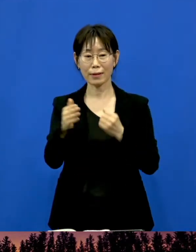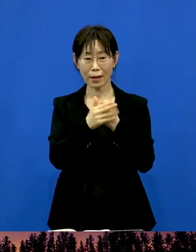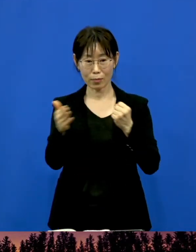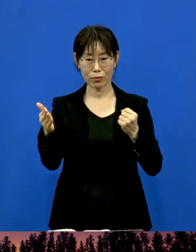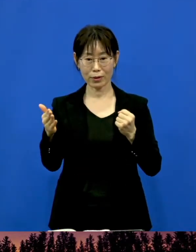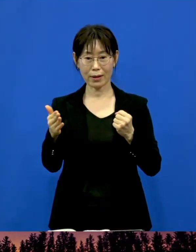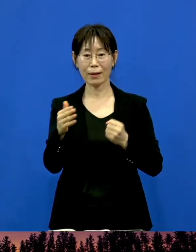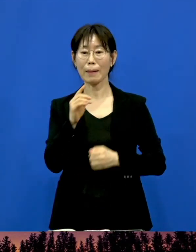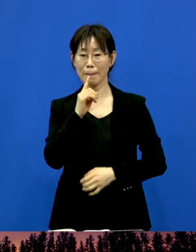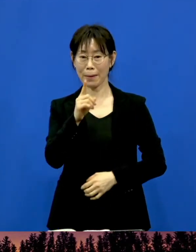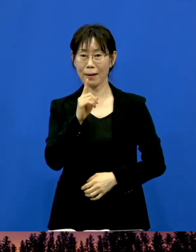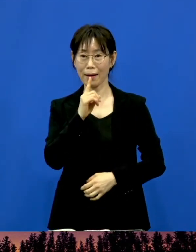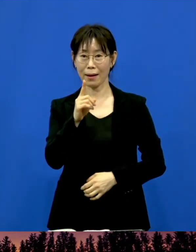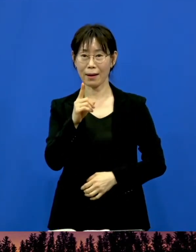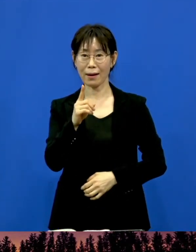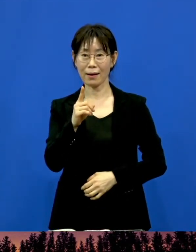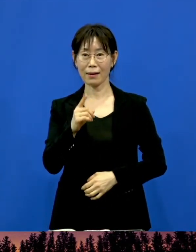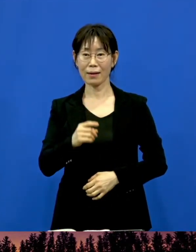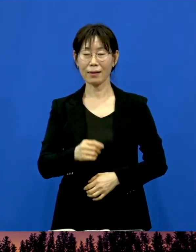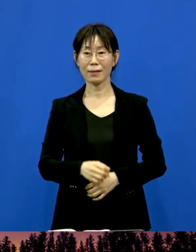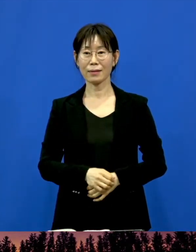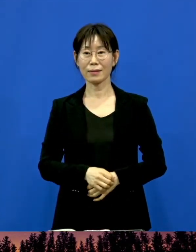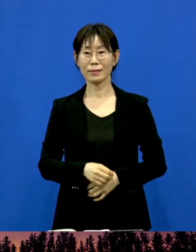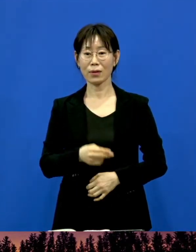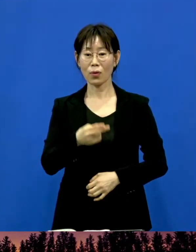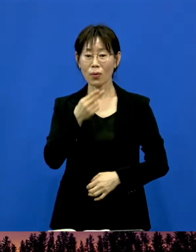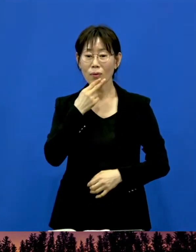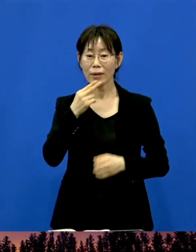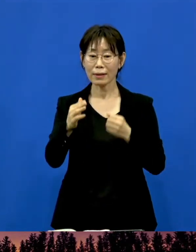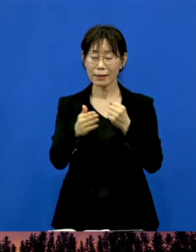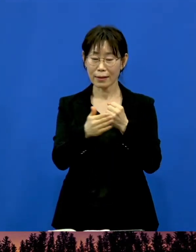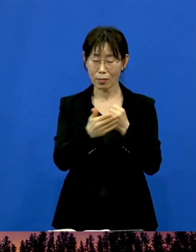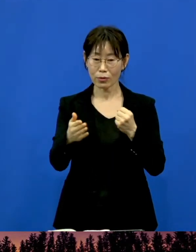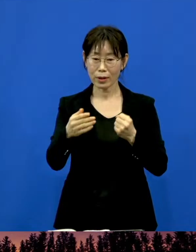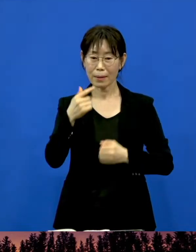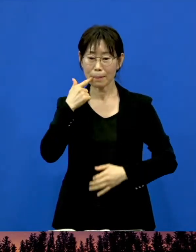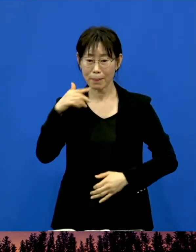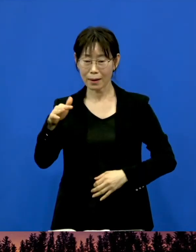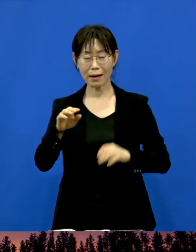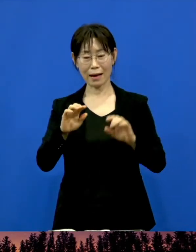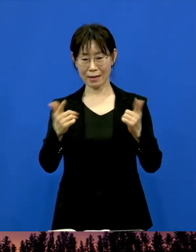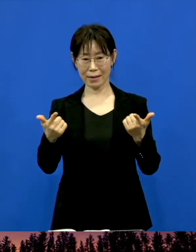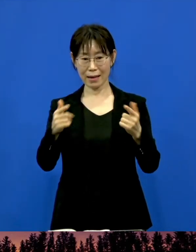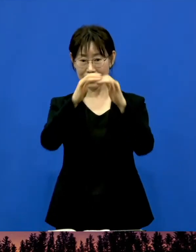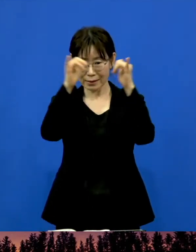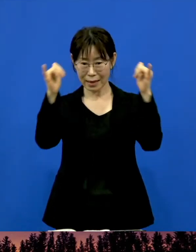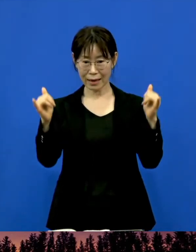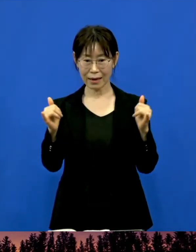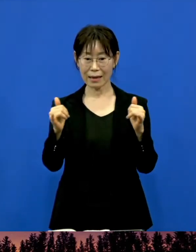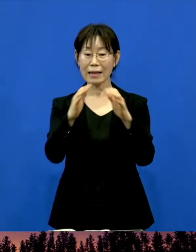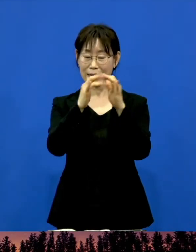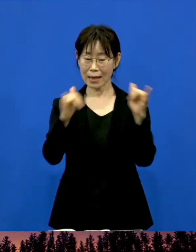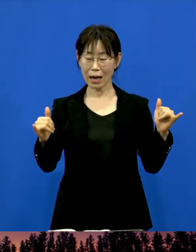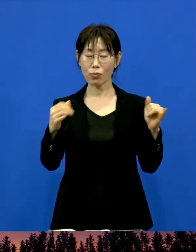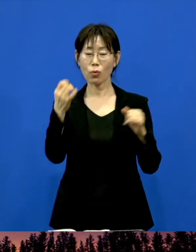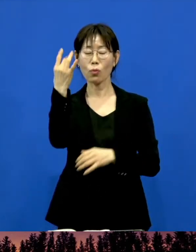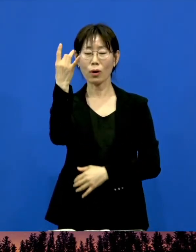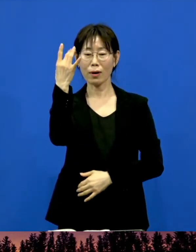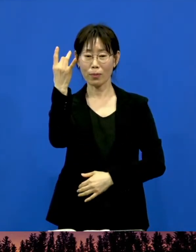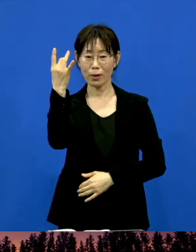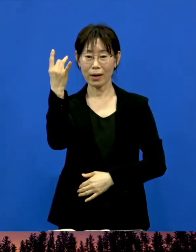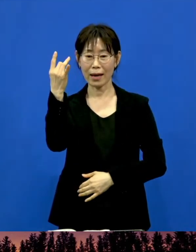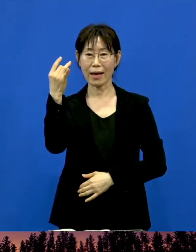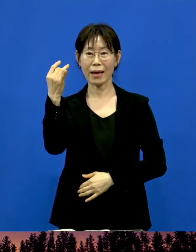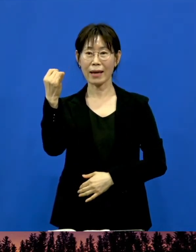욕구 불만이죠, 어떻게 보면. 근데 없어서 욕구 불만이 아니야. 인간이 근원적으로 욕구가 채워지지 않는데 채우려고